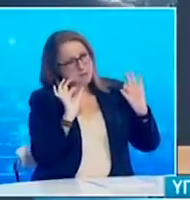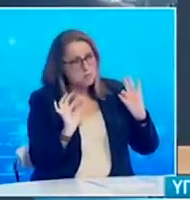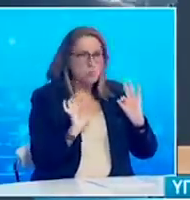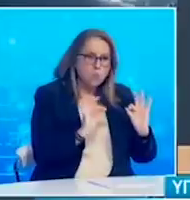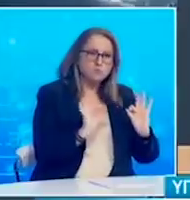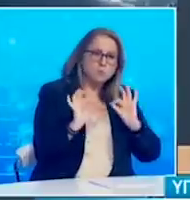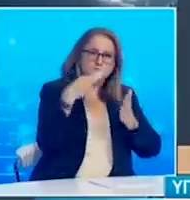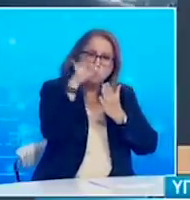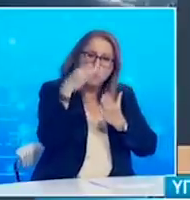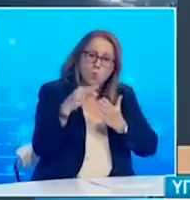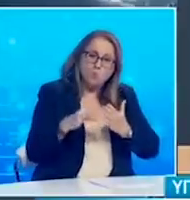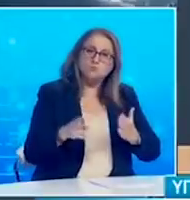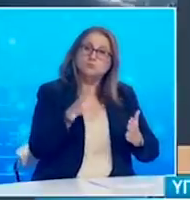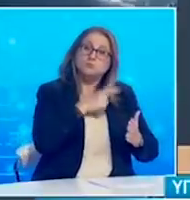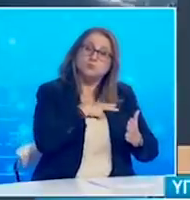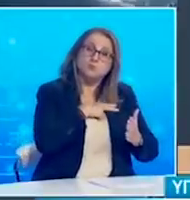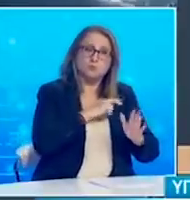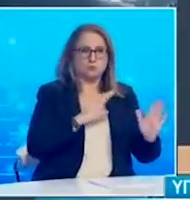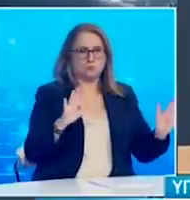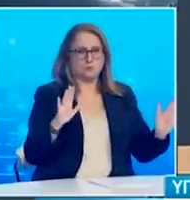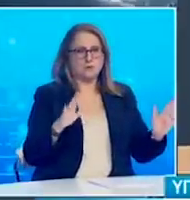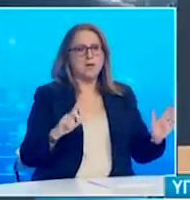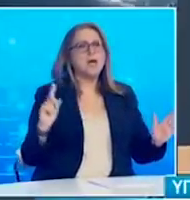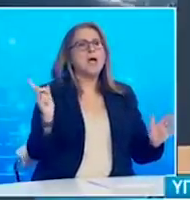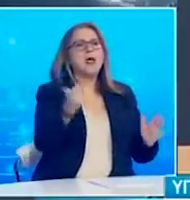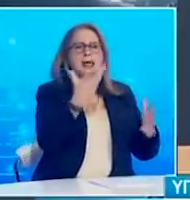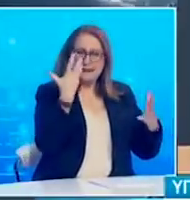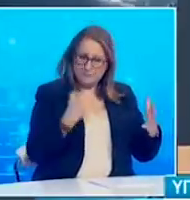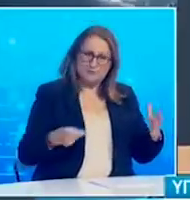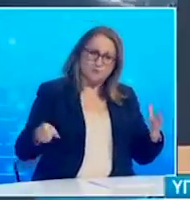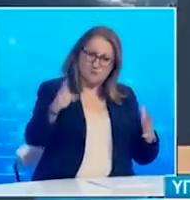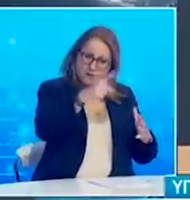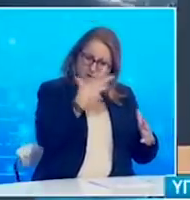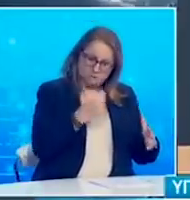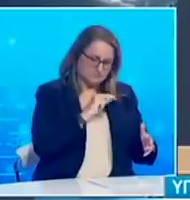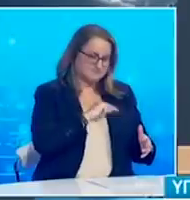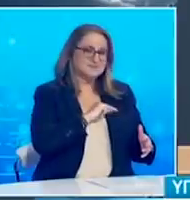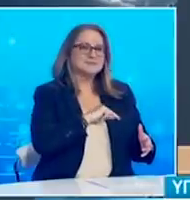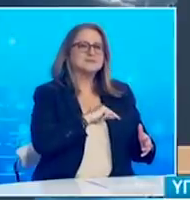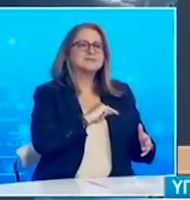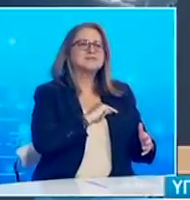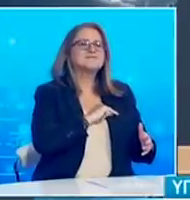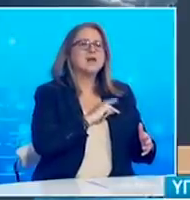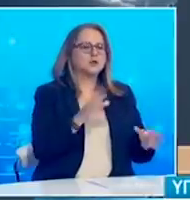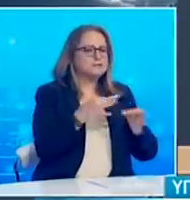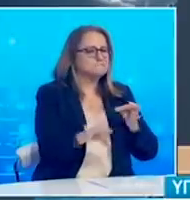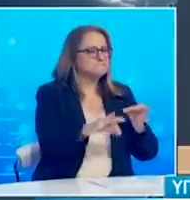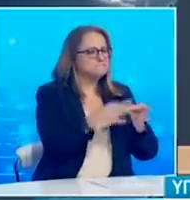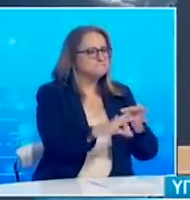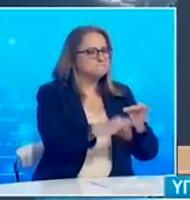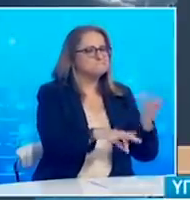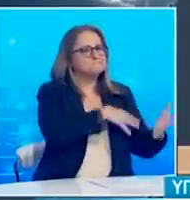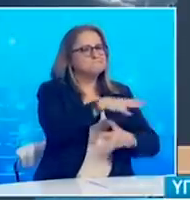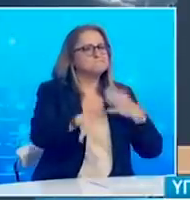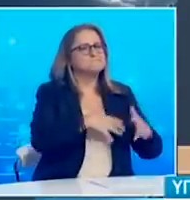οποίοι μέσα από τη λογική του οποιοδήποτε κέρδους μπορούν και πιστεύουν ότι μπορούν να θέσουν σε τη δημόσια υγεία σε οποιονδήποτε